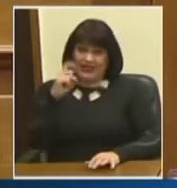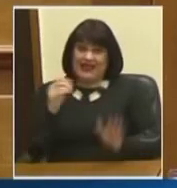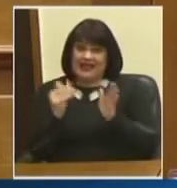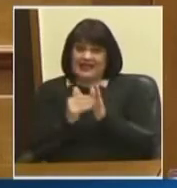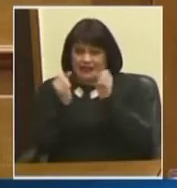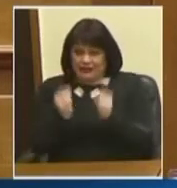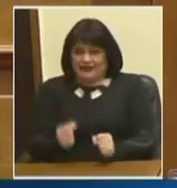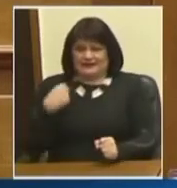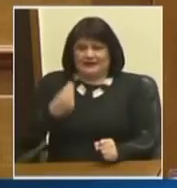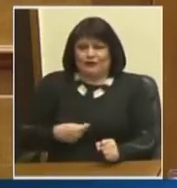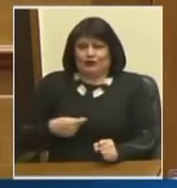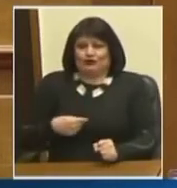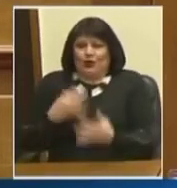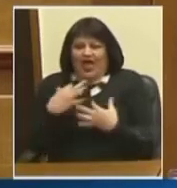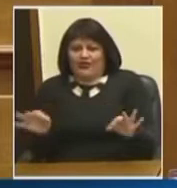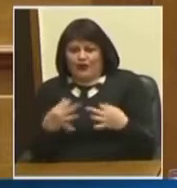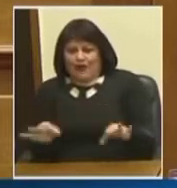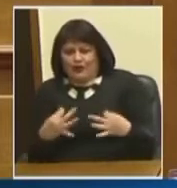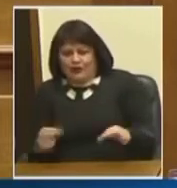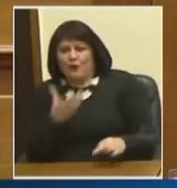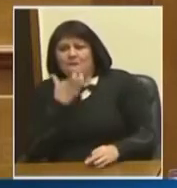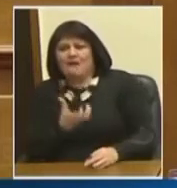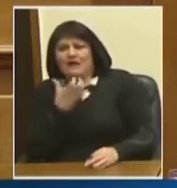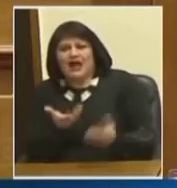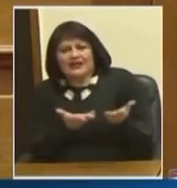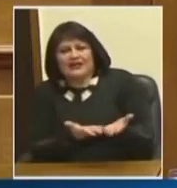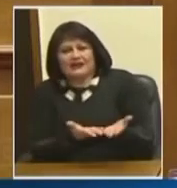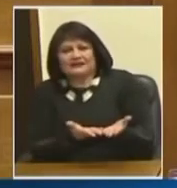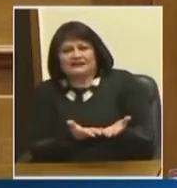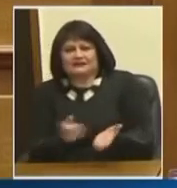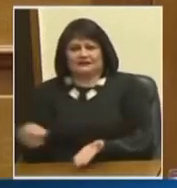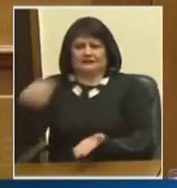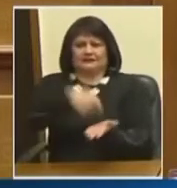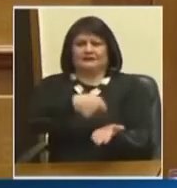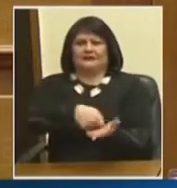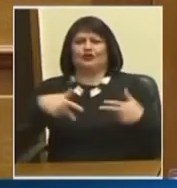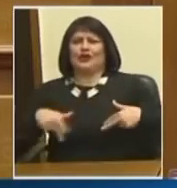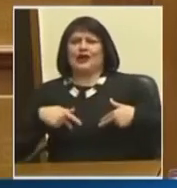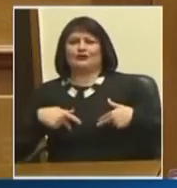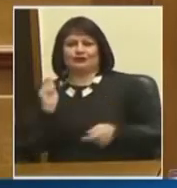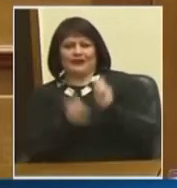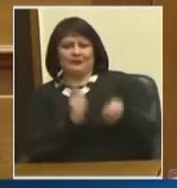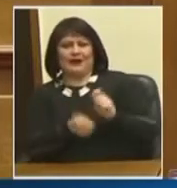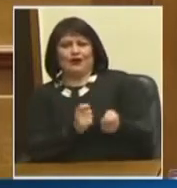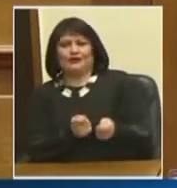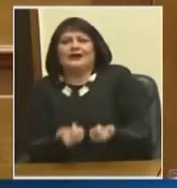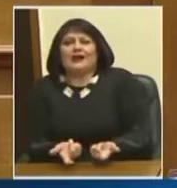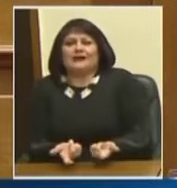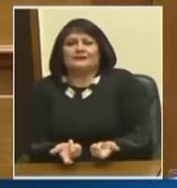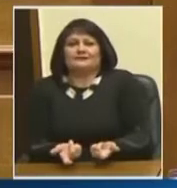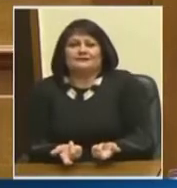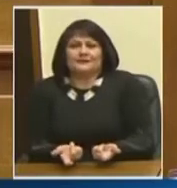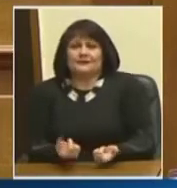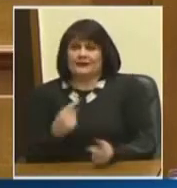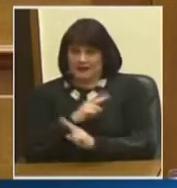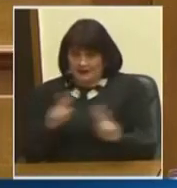10.000 θέσεις στο δημόσιο την ώρα που οι κληρικοί εξακολουθούν να μισθοδοτούνται από το κράτος. Και η άποψή μας είναι